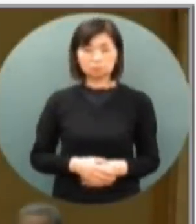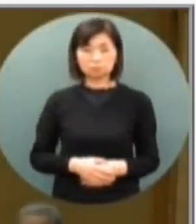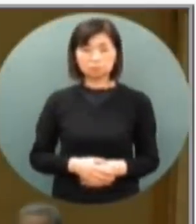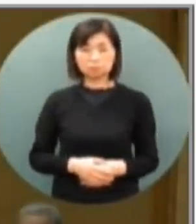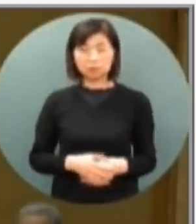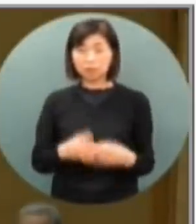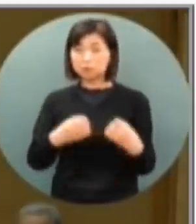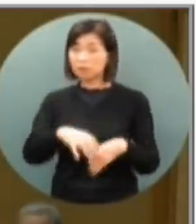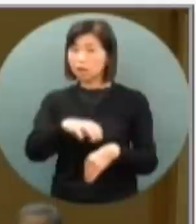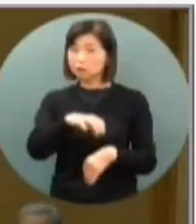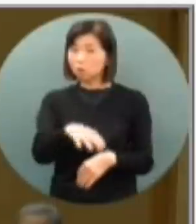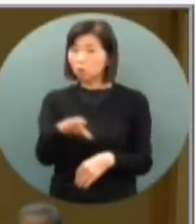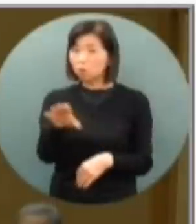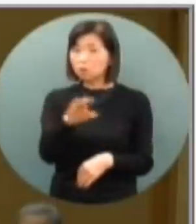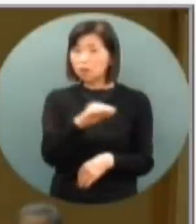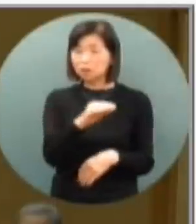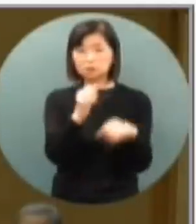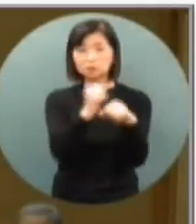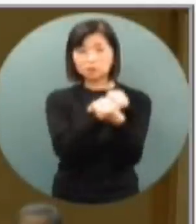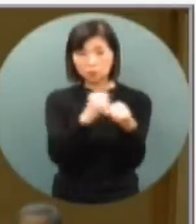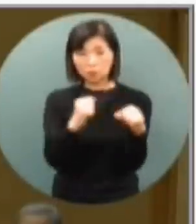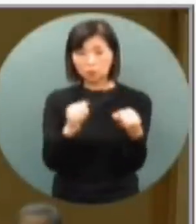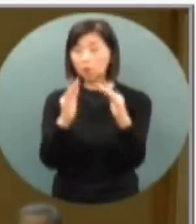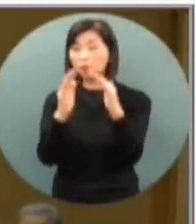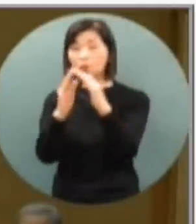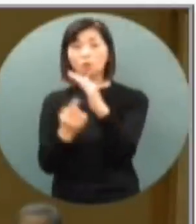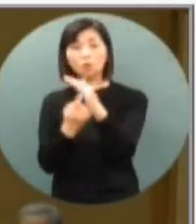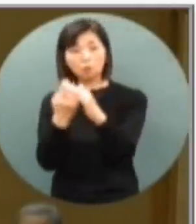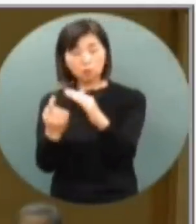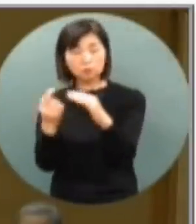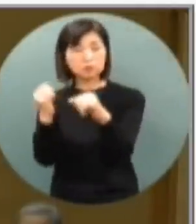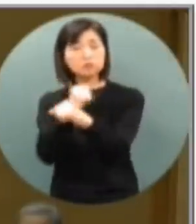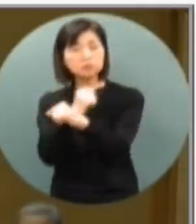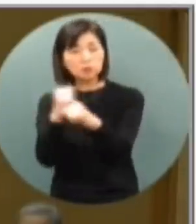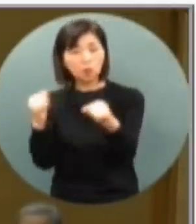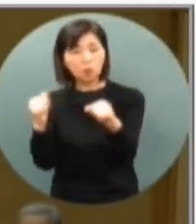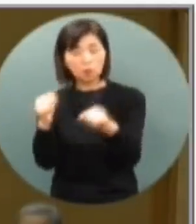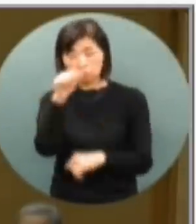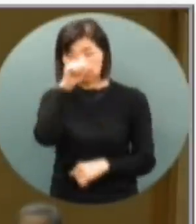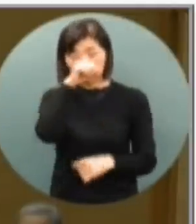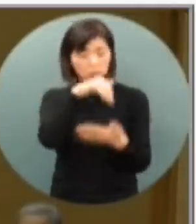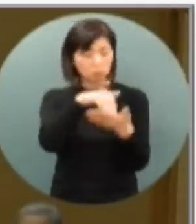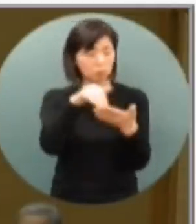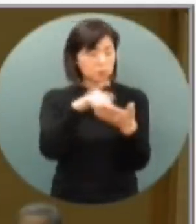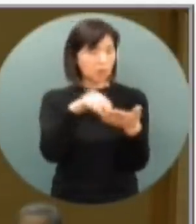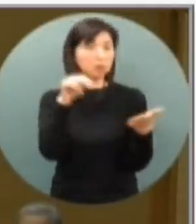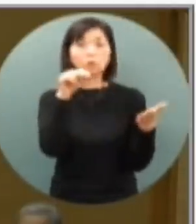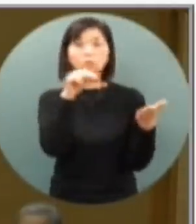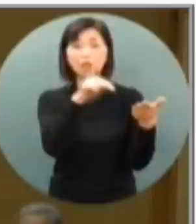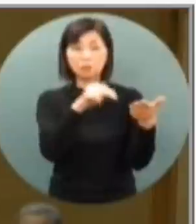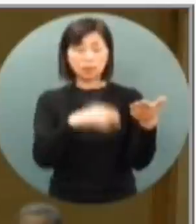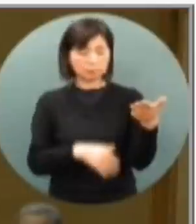帰り事業あるいは訪問事業、もう予算を見ればですね、